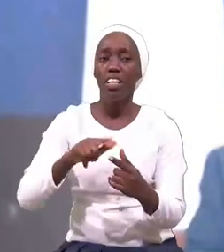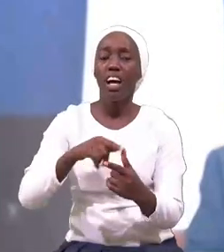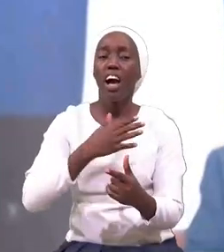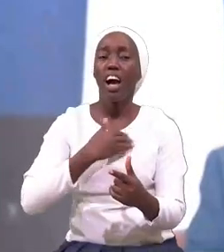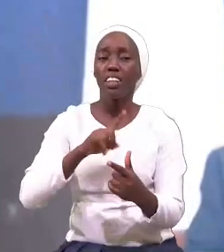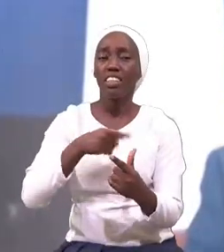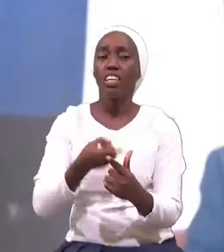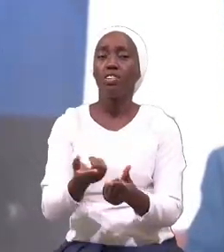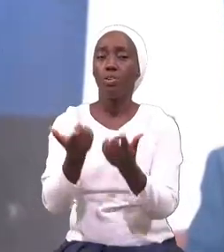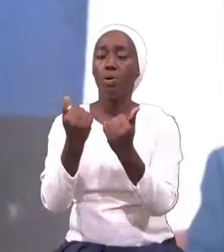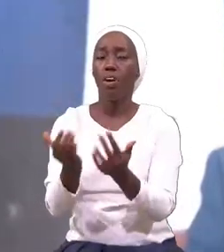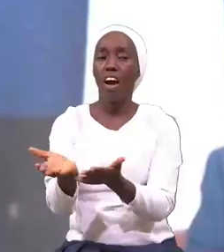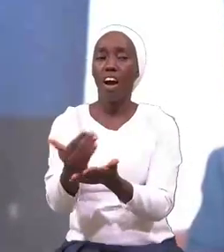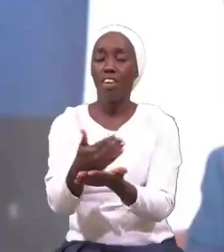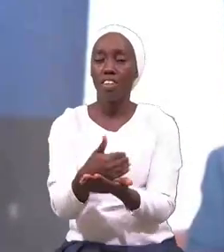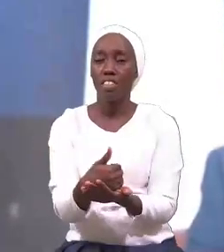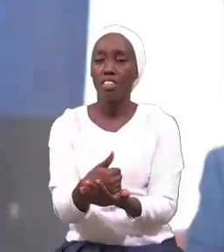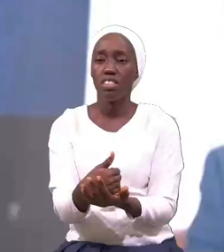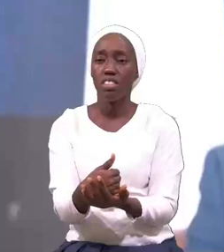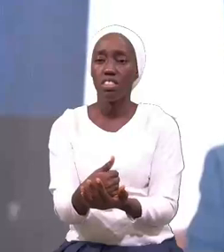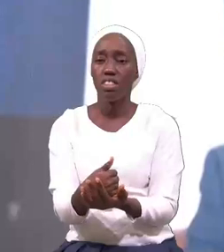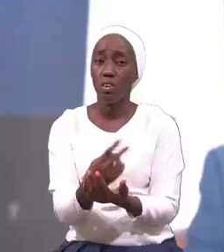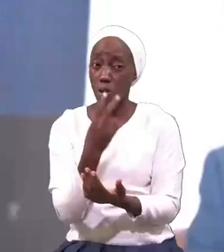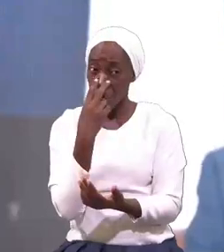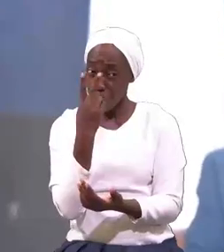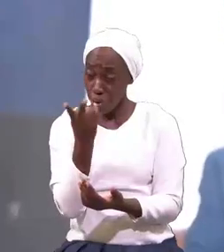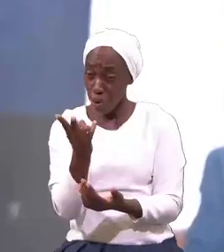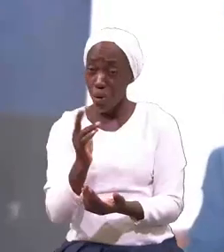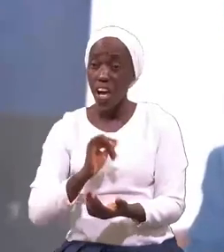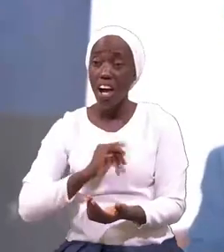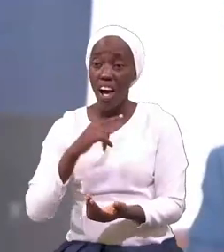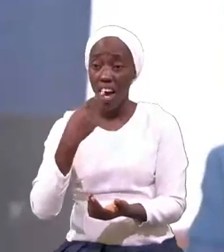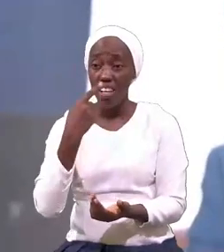Ne dites-vous pas qu'il y a encore 4 mois jusqu'à la moisson.